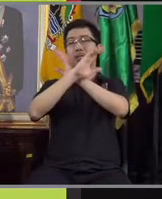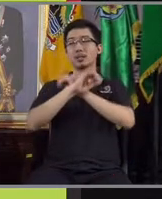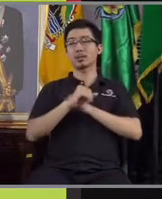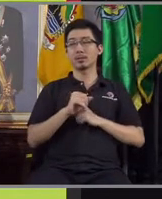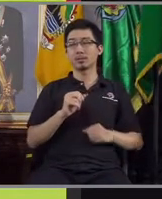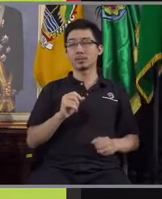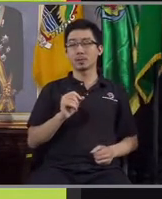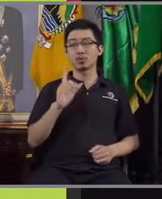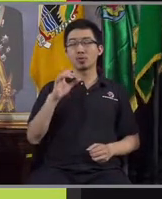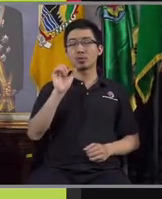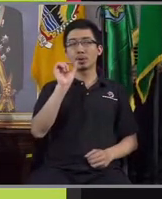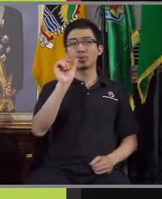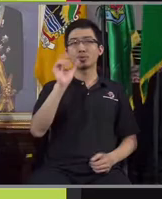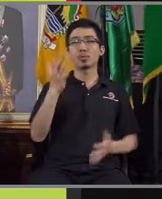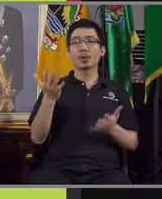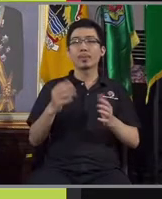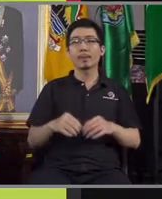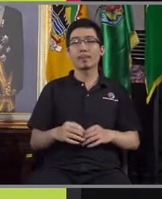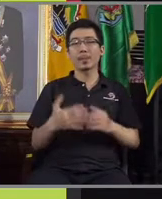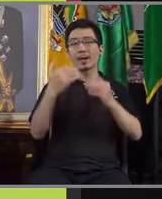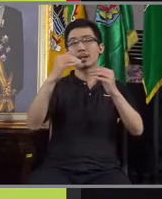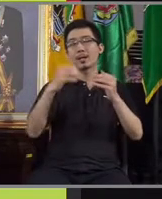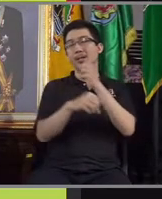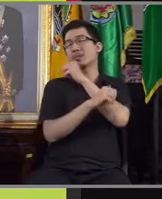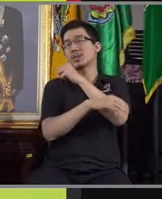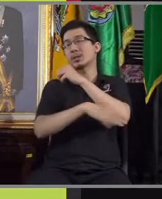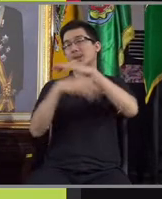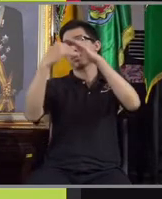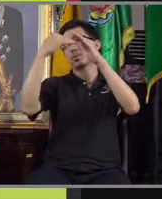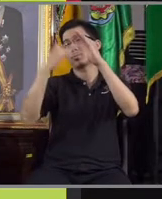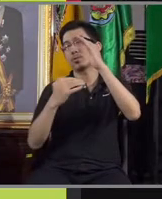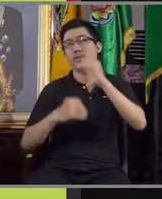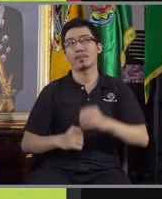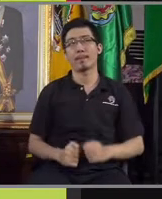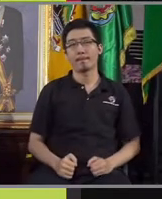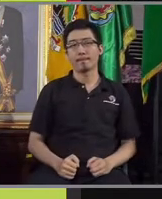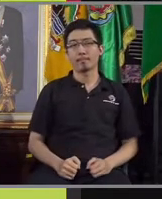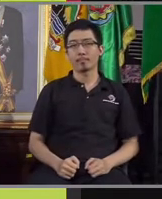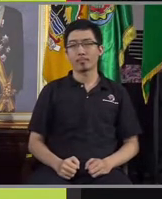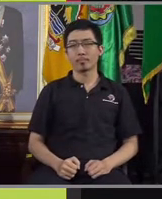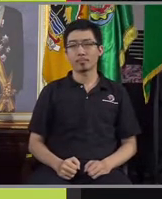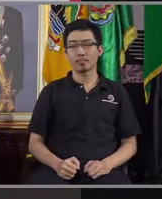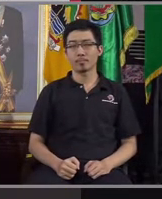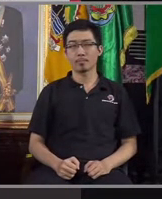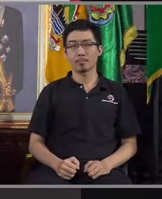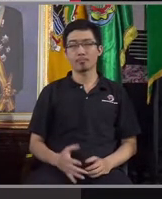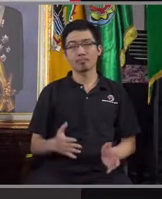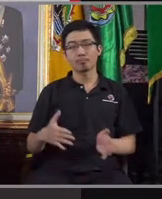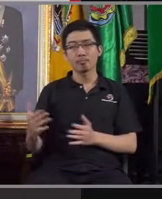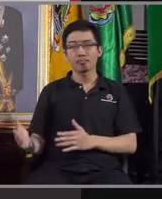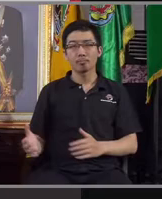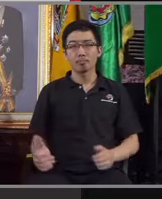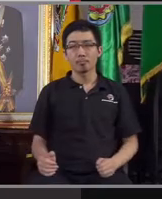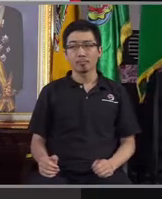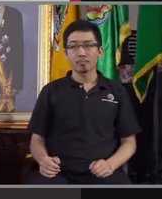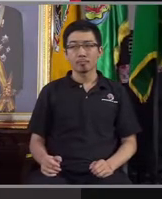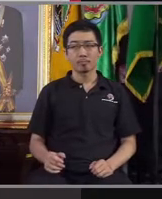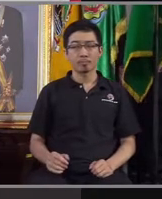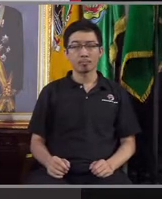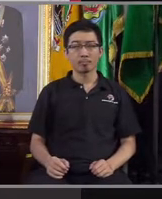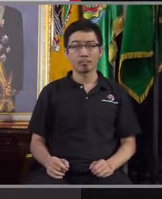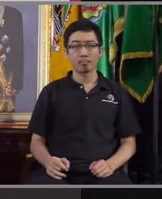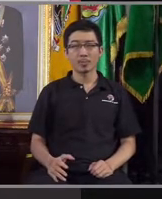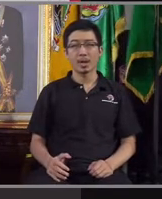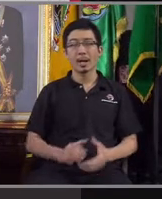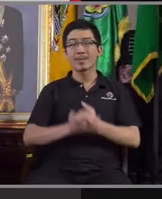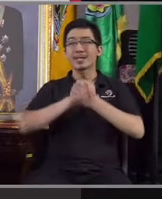penanggulangan kemiskinan dengan fokus kepada ekonomi dan juga kepada kesehatan. Slide berikutnya, untuk ini kita ada